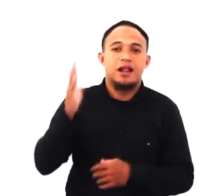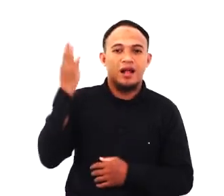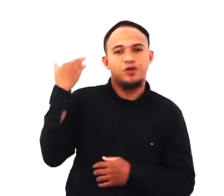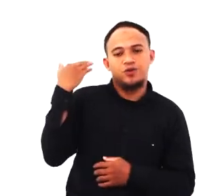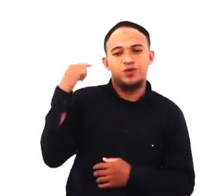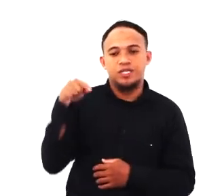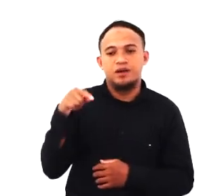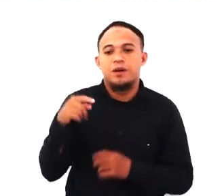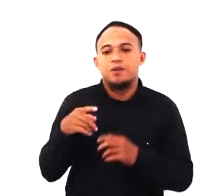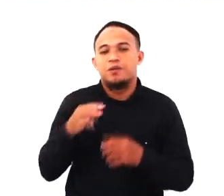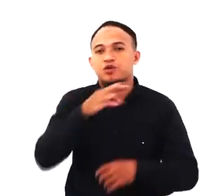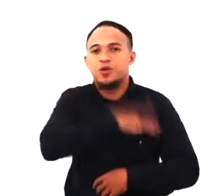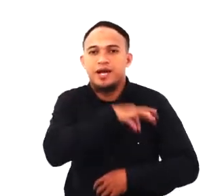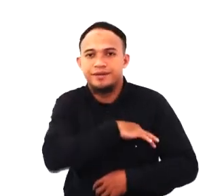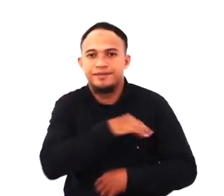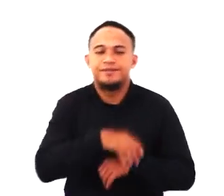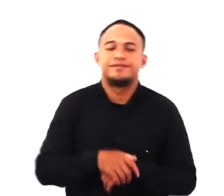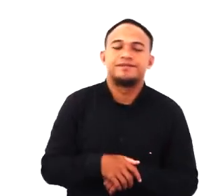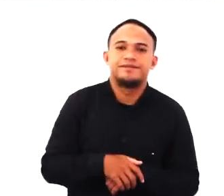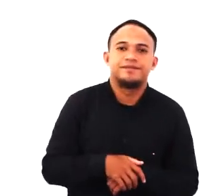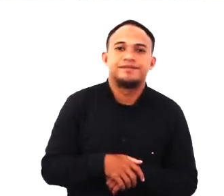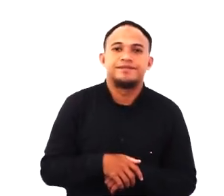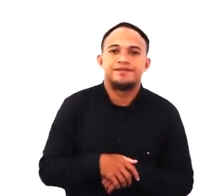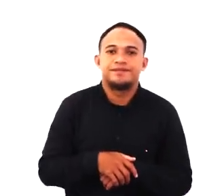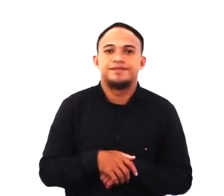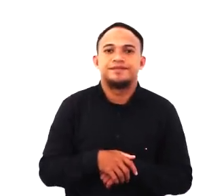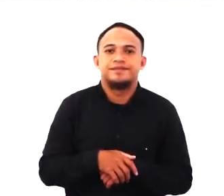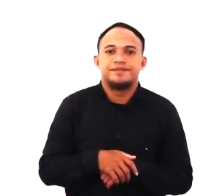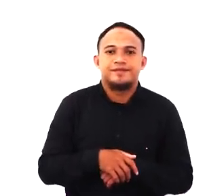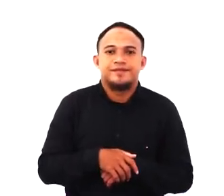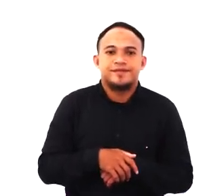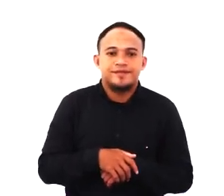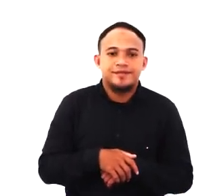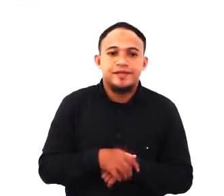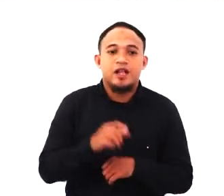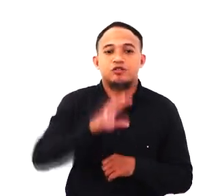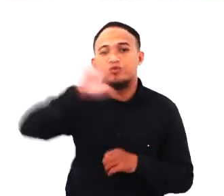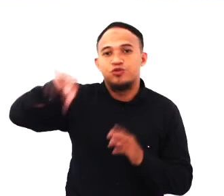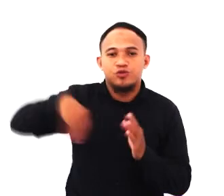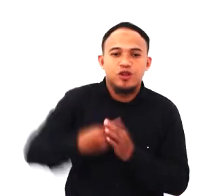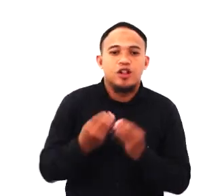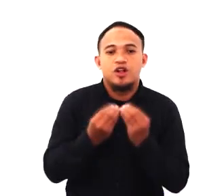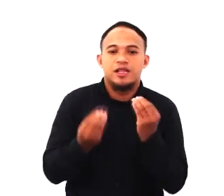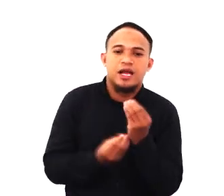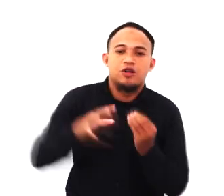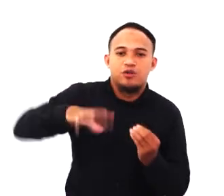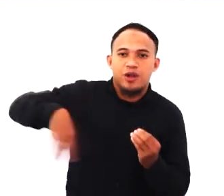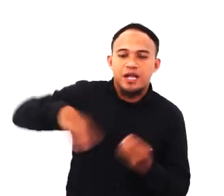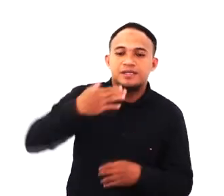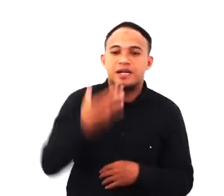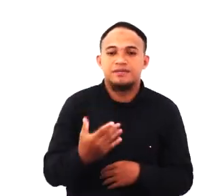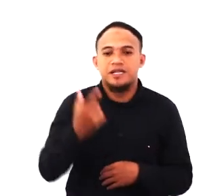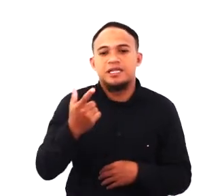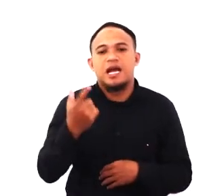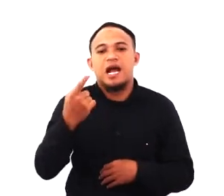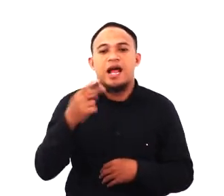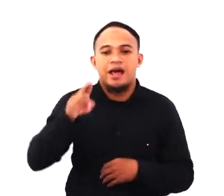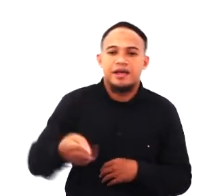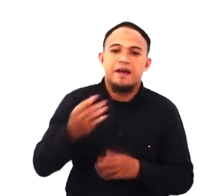seluruh anggota keluarga selamat, hanya bagian atap dan kayu rumah roboh di beberapa bagian.